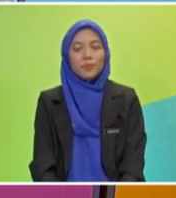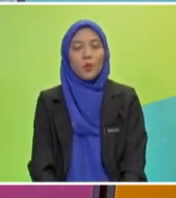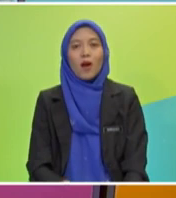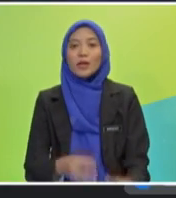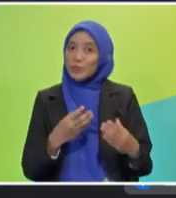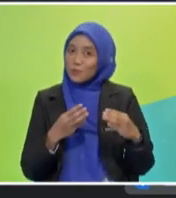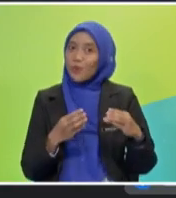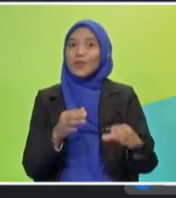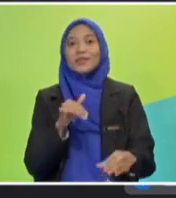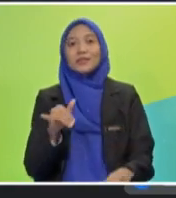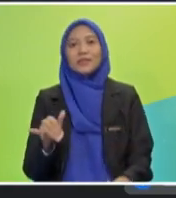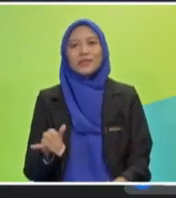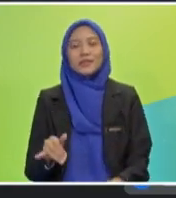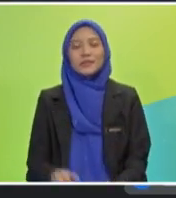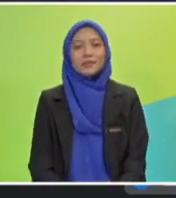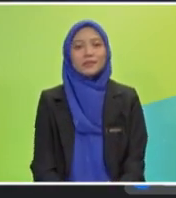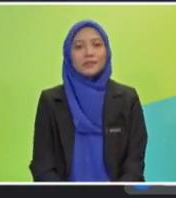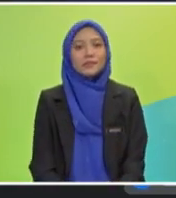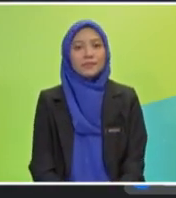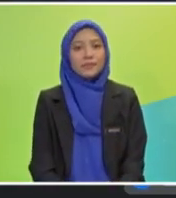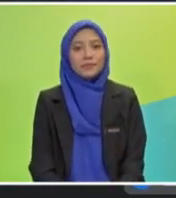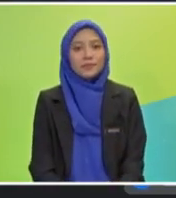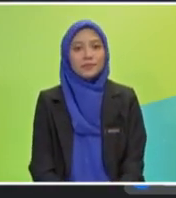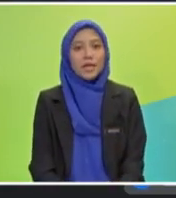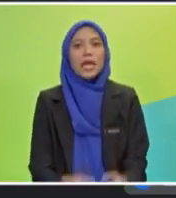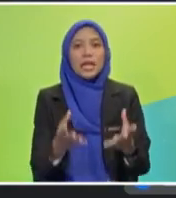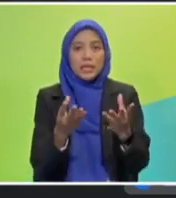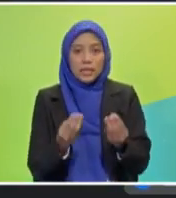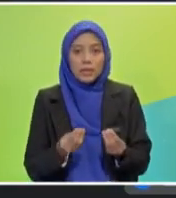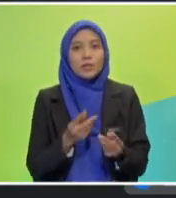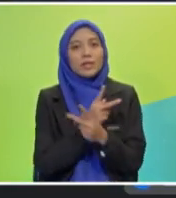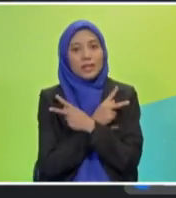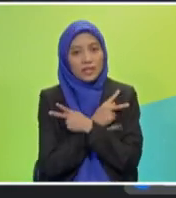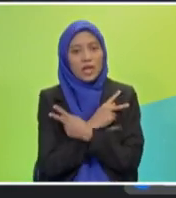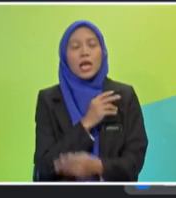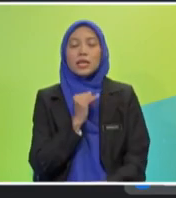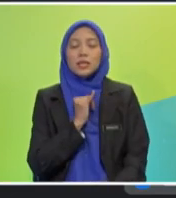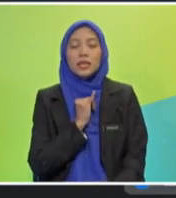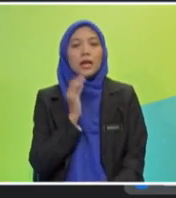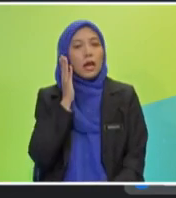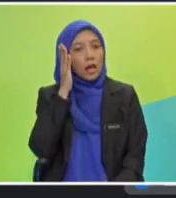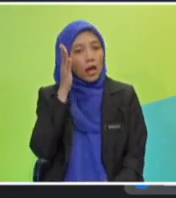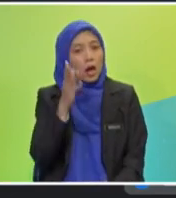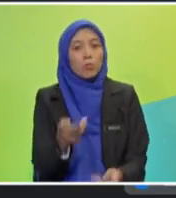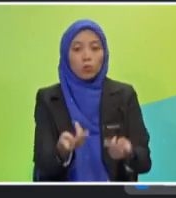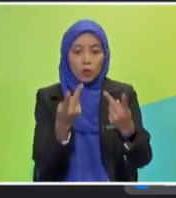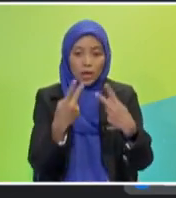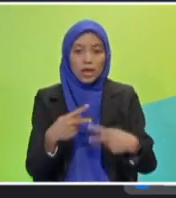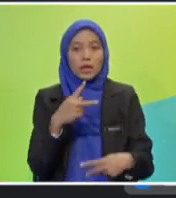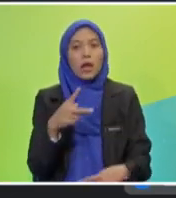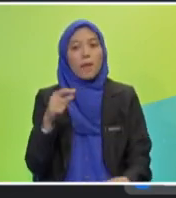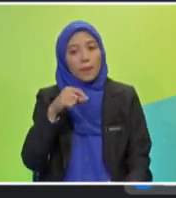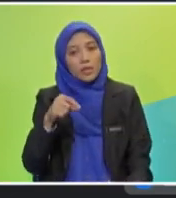Pantasnya. Silakan, Naura. Silakan, Naura. Terima kasih. Saya akan pulangkan pensel warna